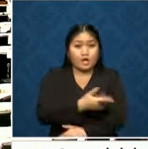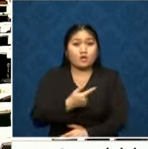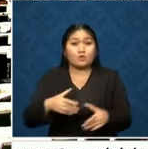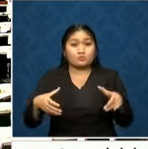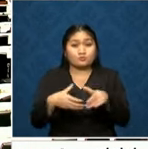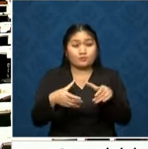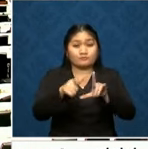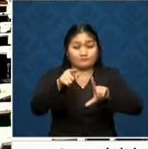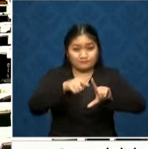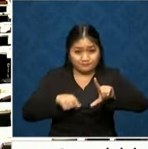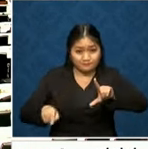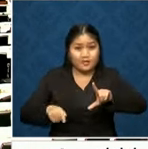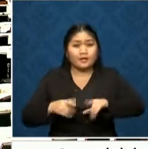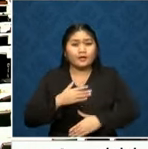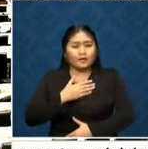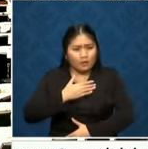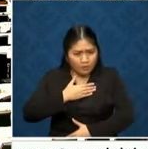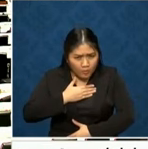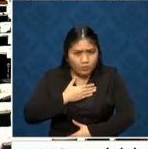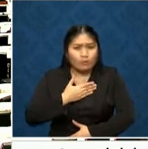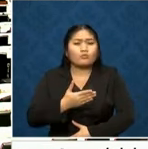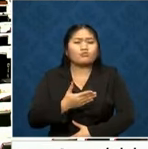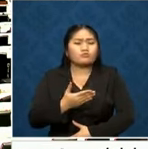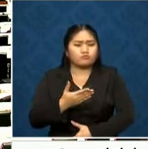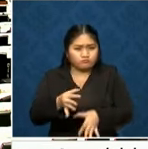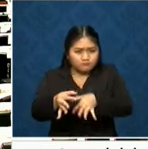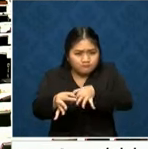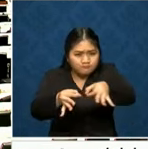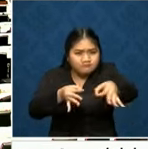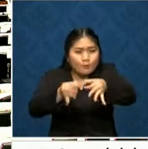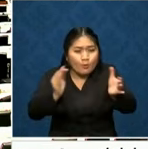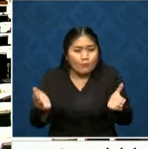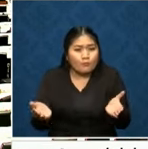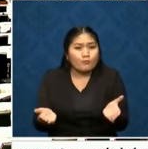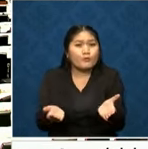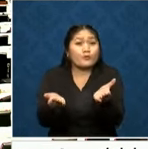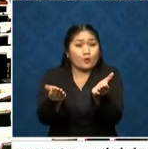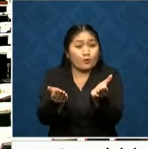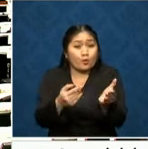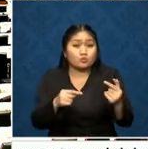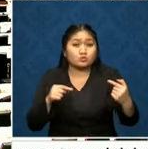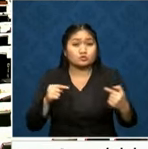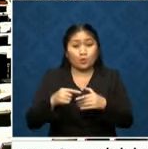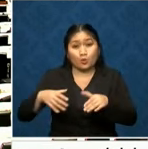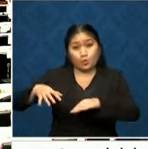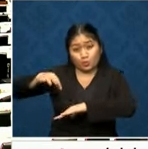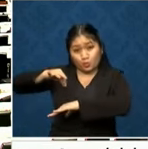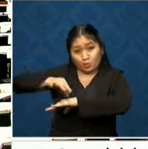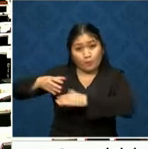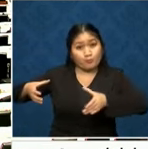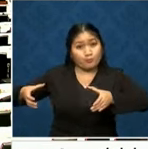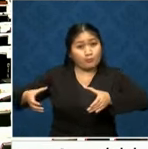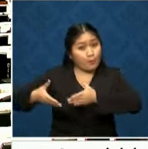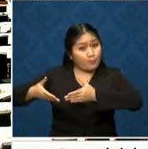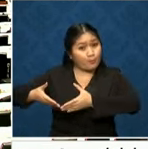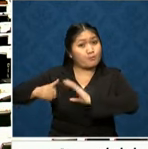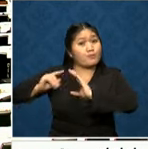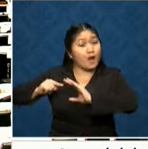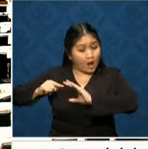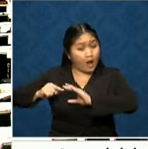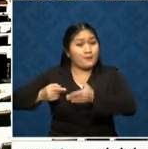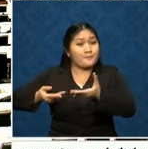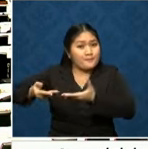วไกลครับท่านประธานครับผมขอมีส่วนร่วมกับการอภิปรายสนับสนุนให้มีการตั้งคณะกรรมการวิสามัญพิจารณาศึกษา